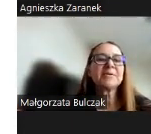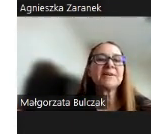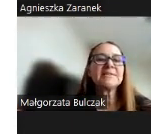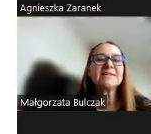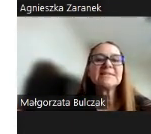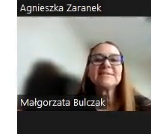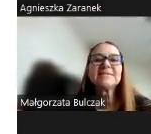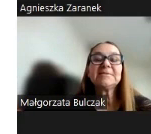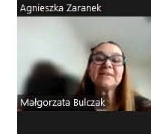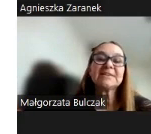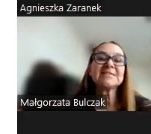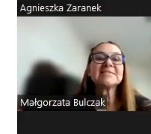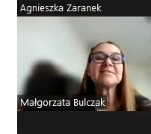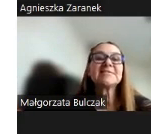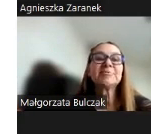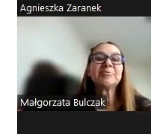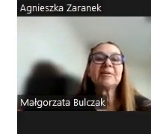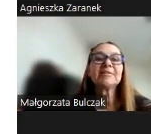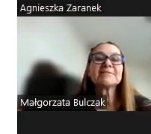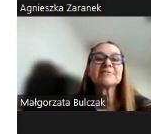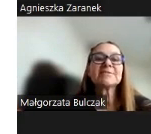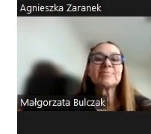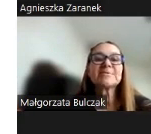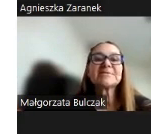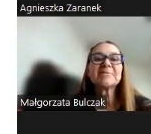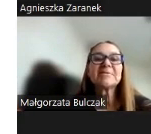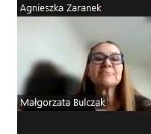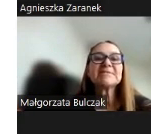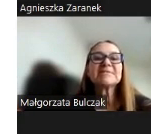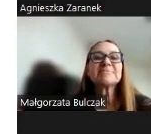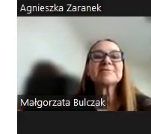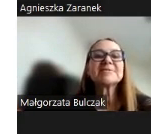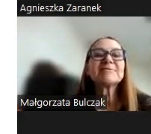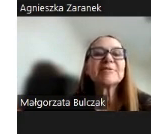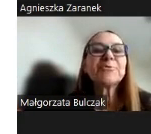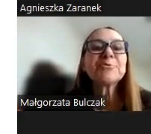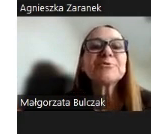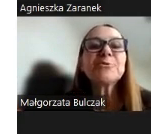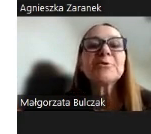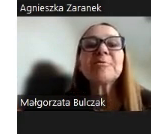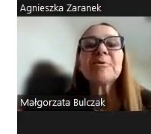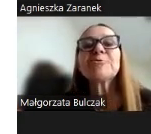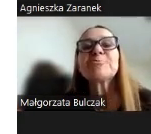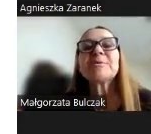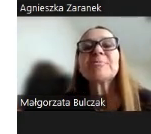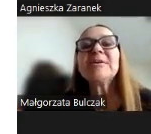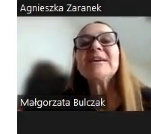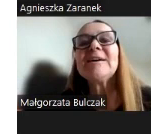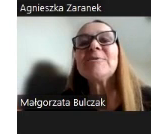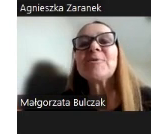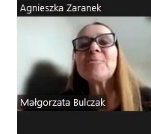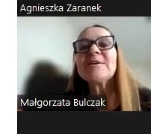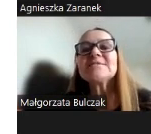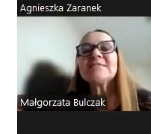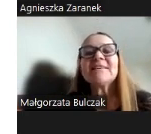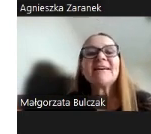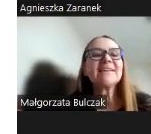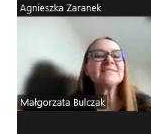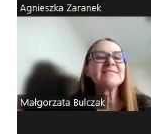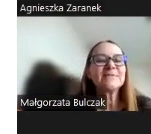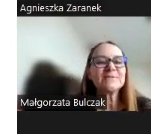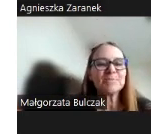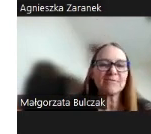członkiem organizacji, i teraz niestety mi tu ekran wszystko podesłaniał, więc nie przeczytam Wam u góry, członkiem, o już mam,